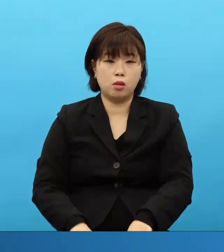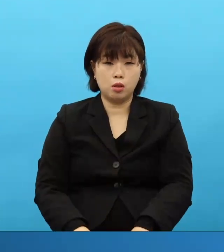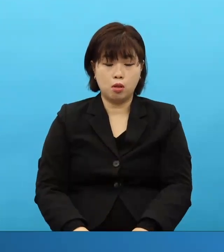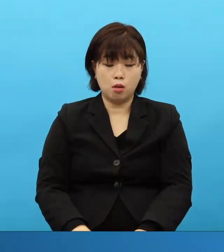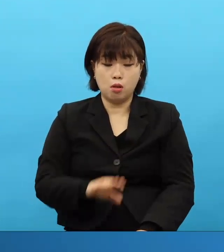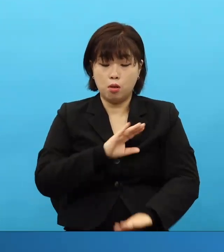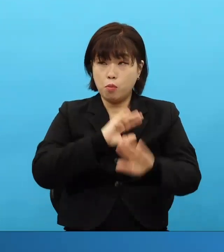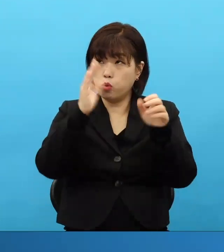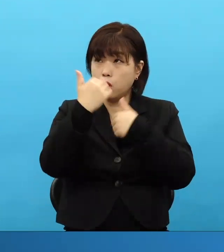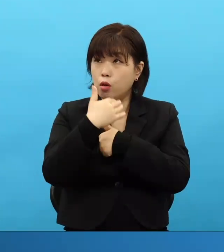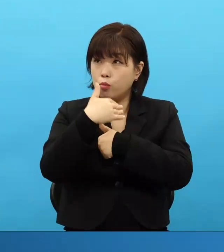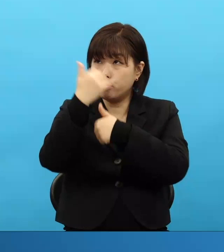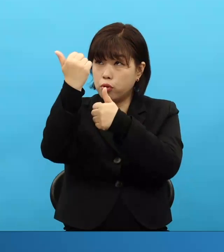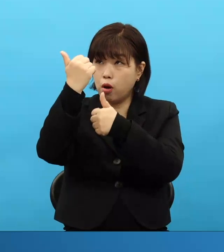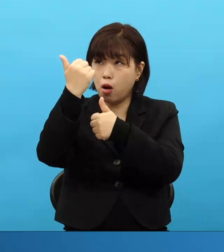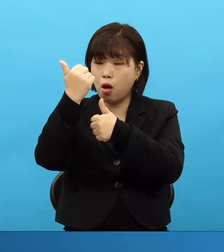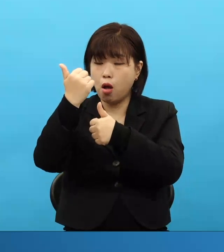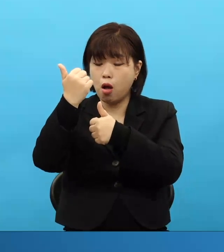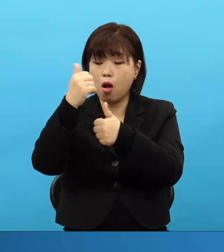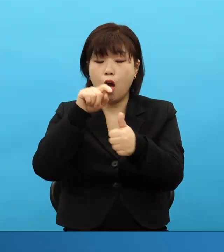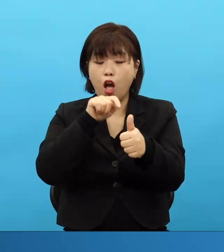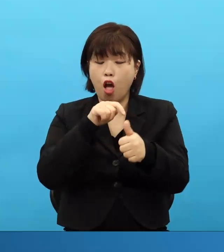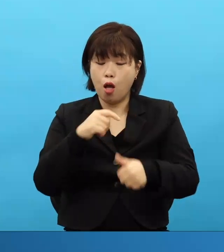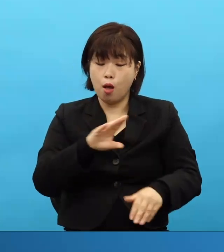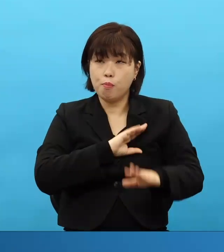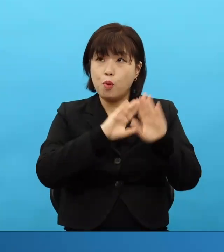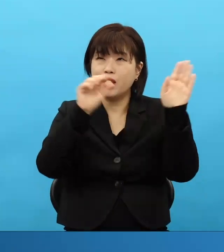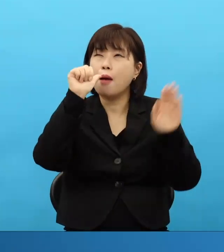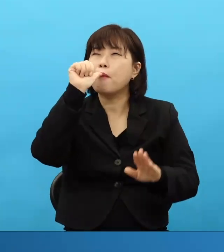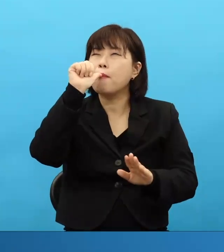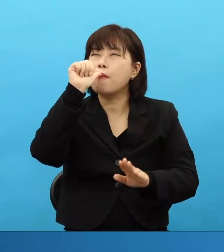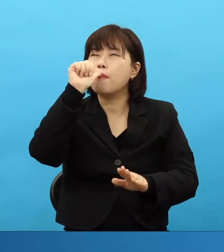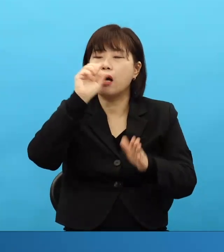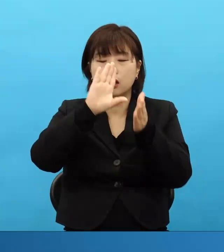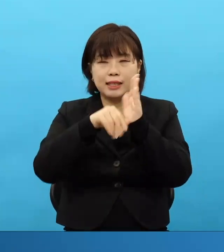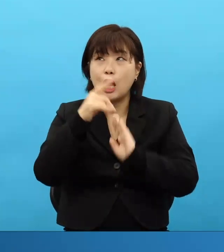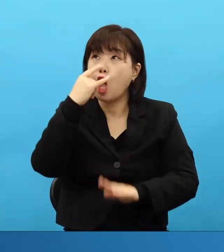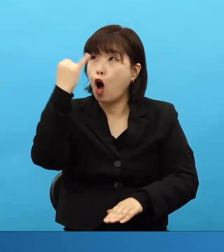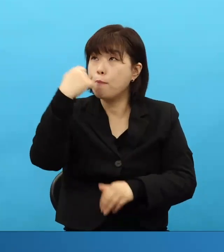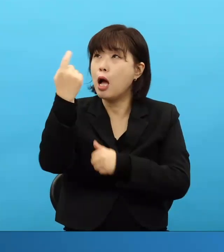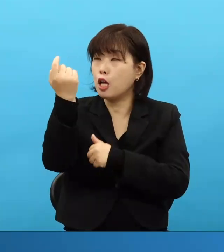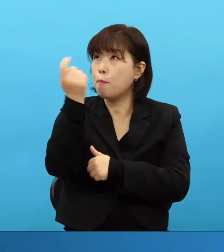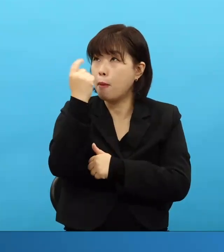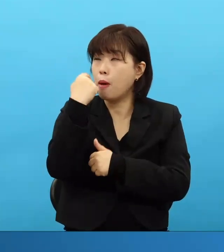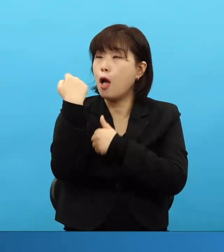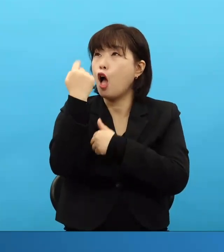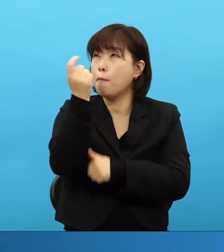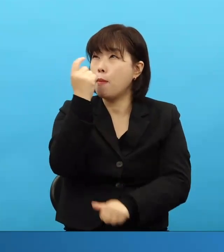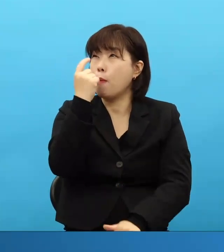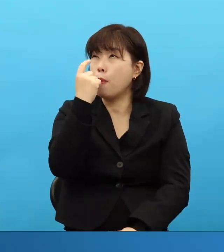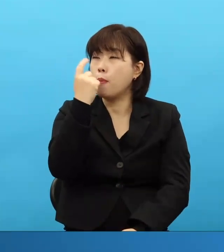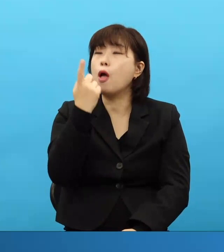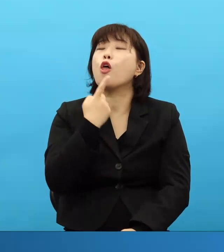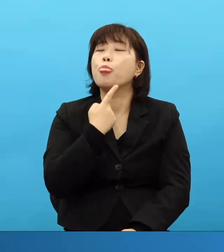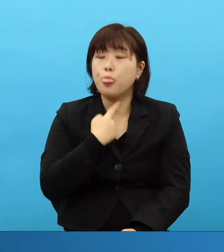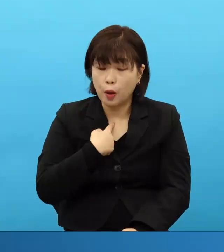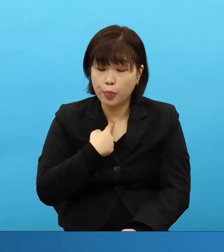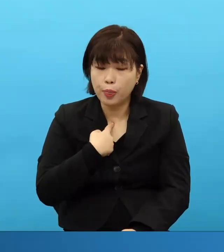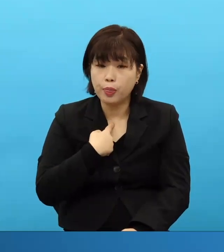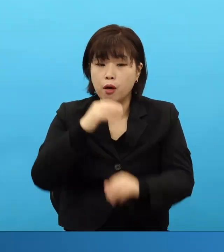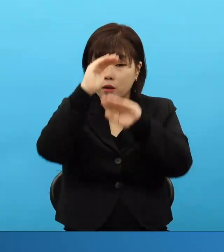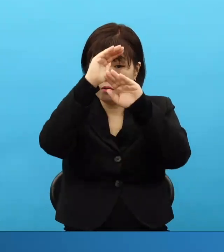들었던 얘기를 확인시킵니다. and confirms what he heard from his mother. 피제사 드리러 가라. Go and offer a blood 알아들었습니다. sacrifice. And he understood.